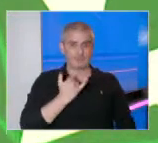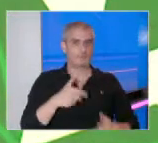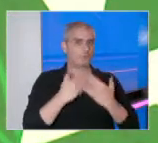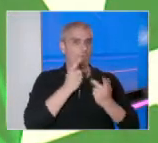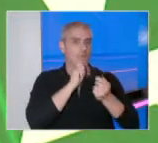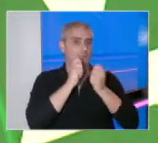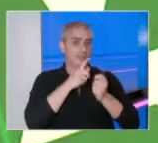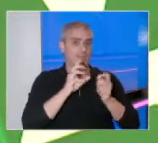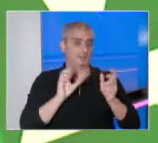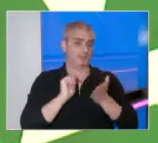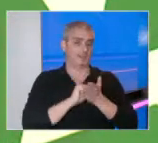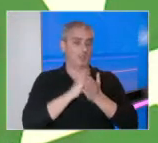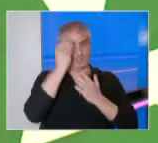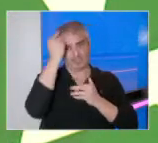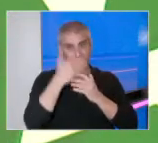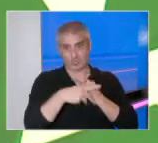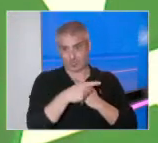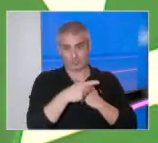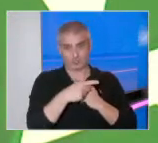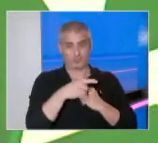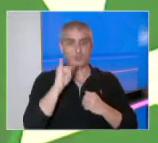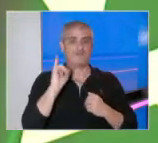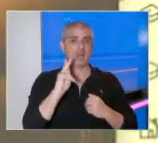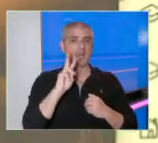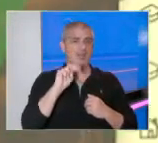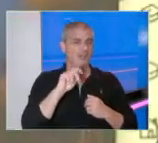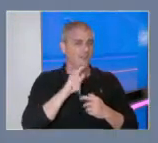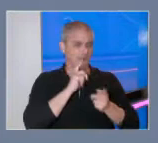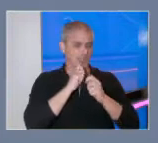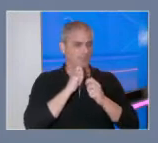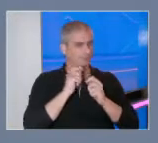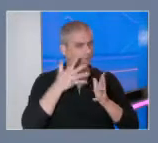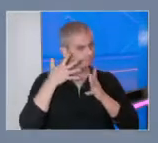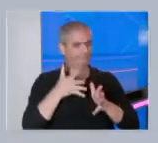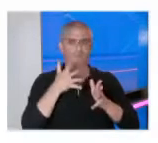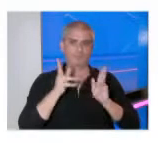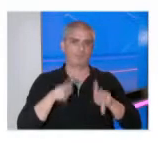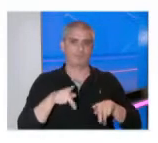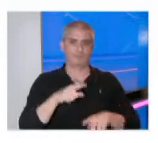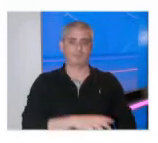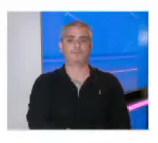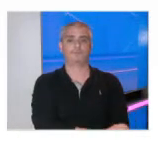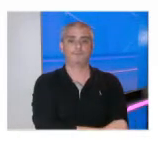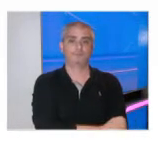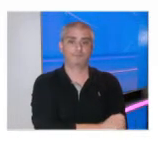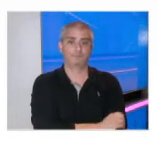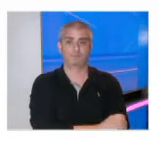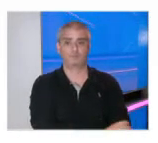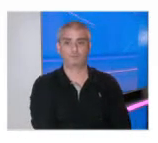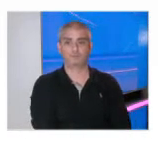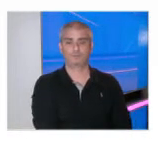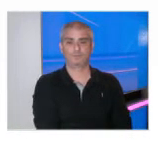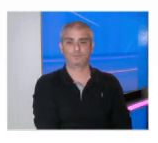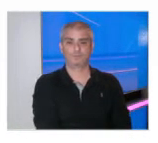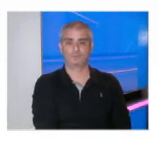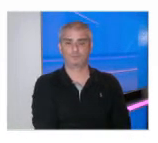הוא התראיין בידיעות אחרונות ליובל קרני ברעיון נוקב ותקיף, בו הוא לא